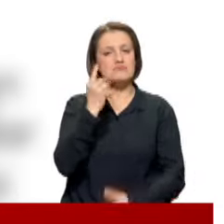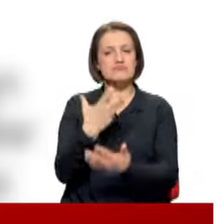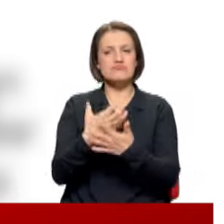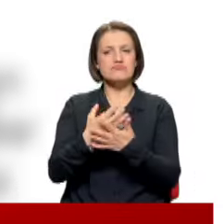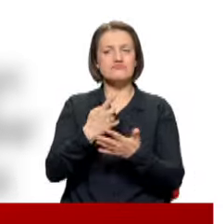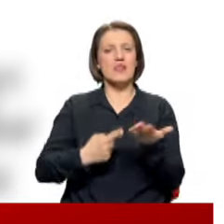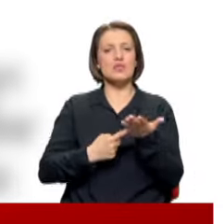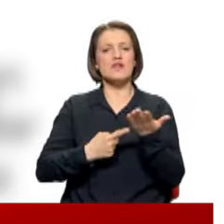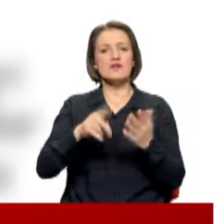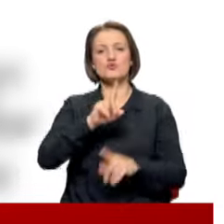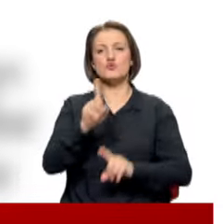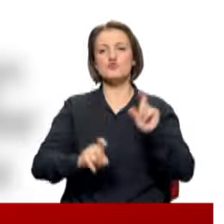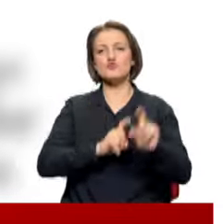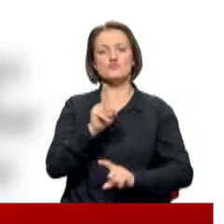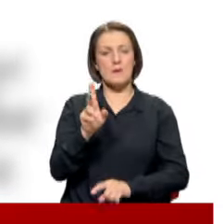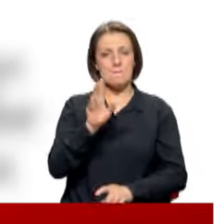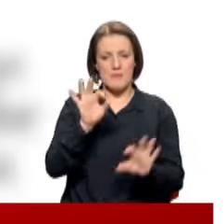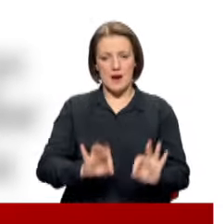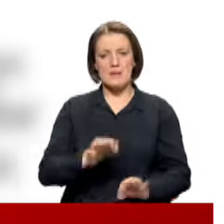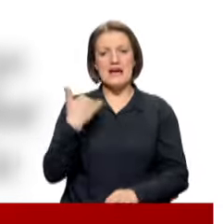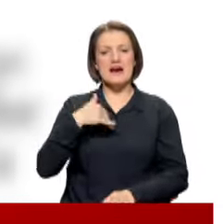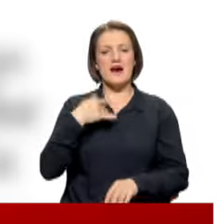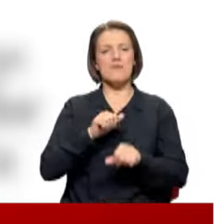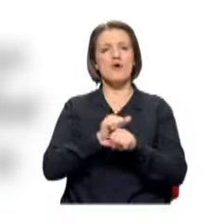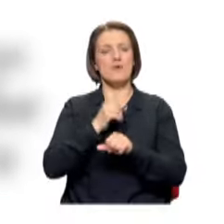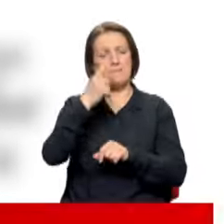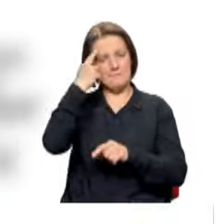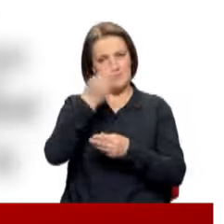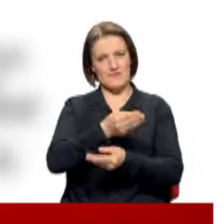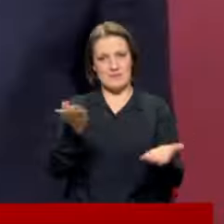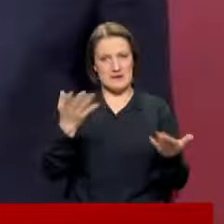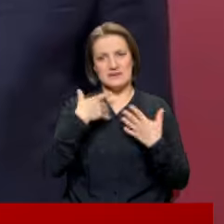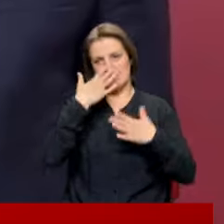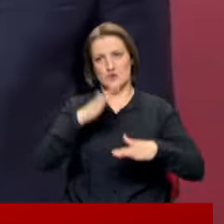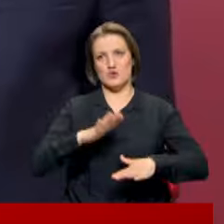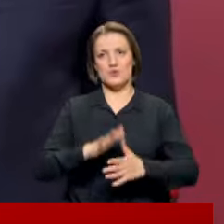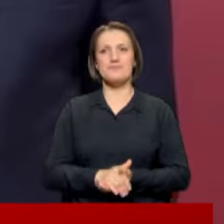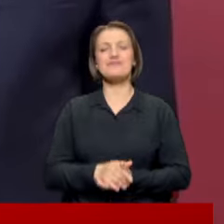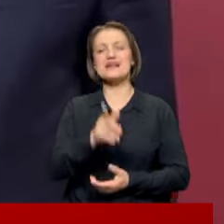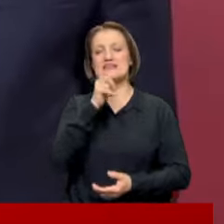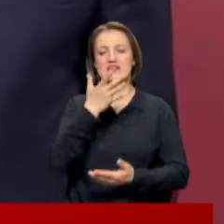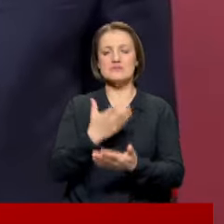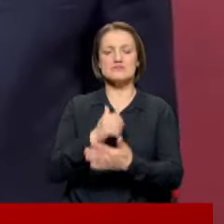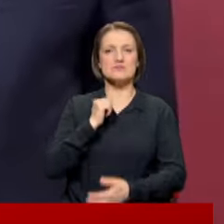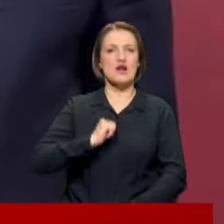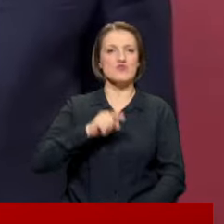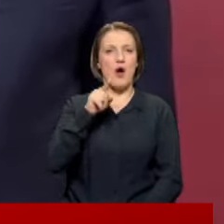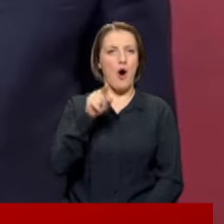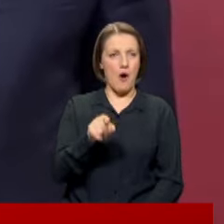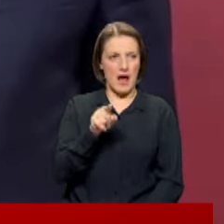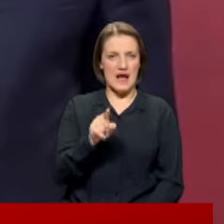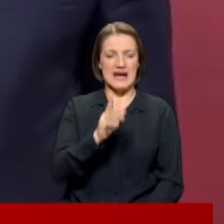teknik soruşturma başlatıp neticesinin ve gereğinin kamuoyuna açıklanmasını biz de bekleriz. Böcek varsa savcılık